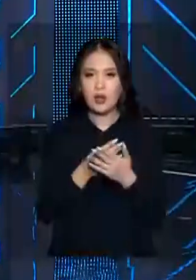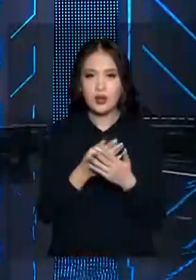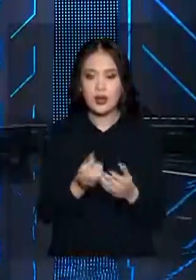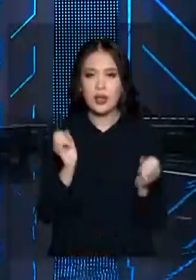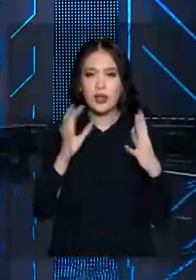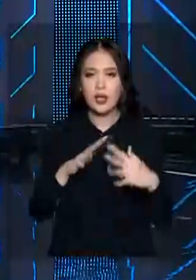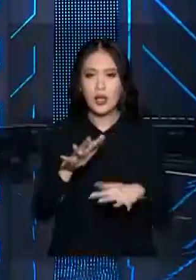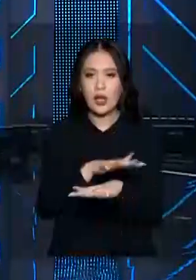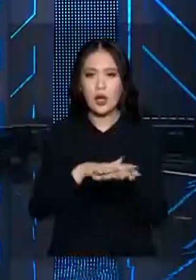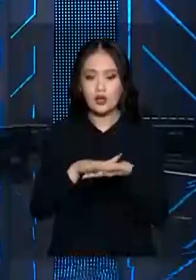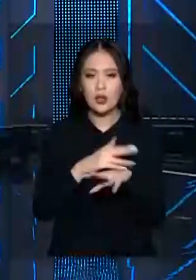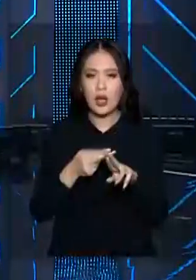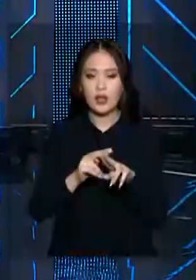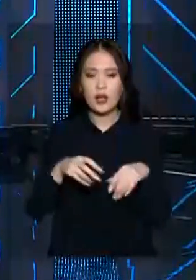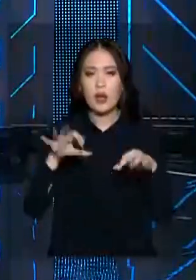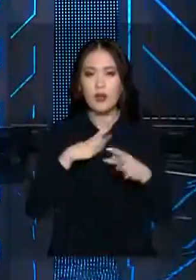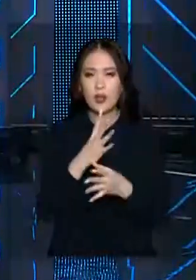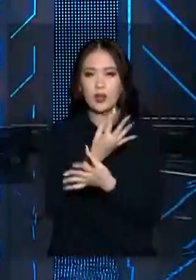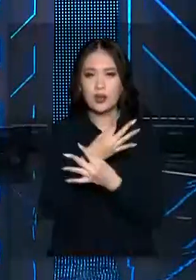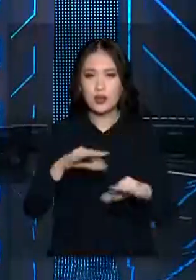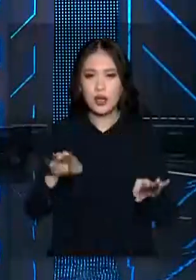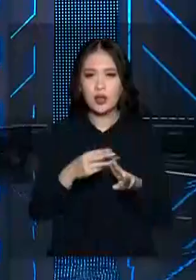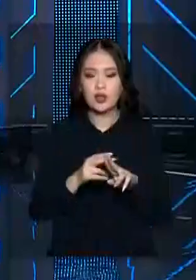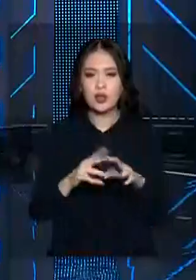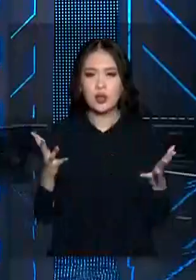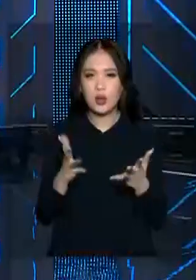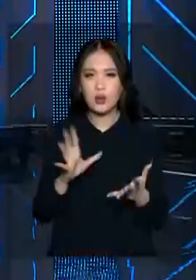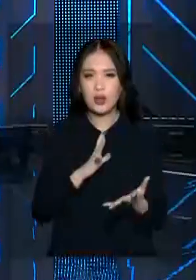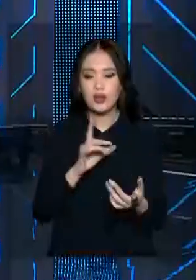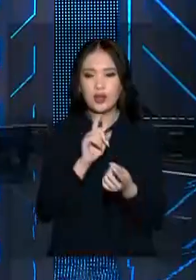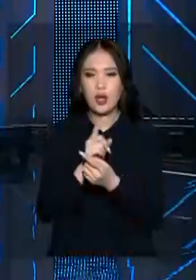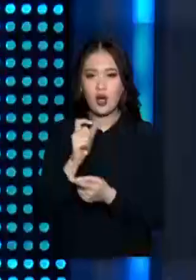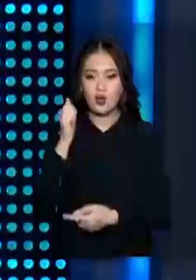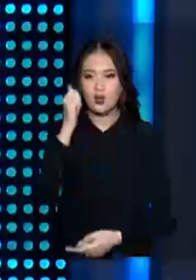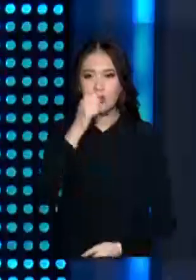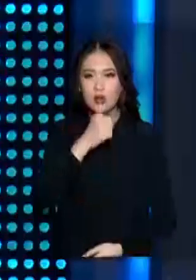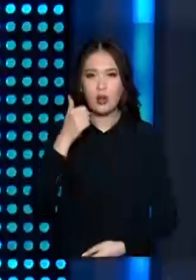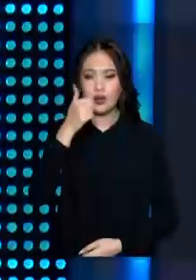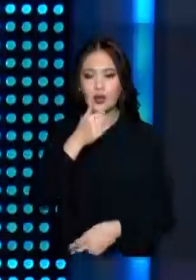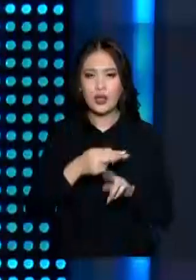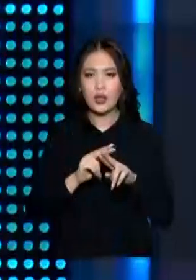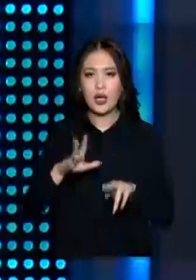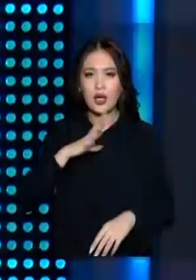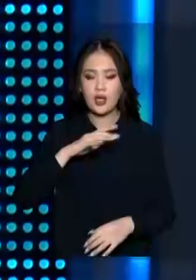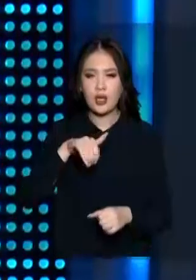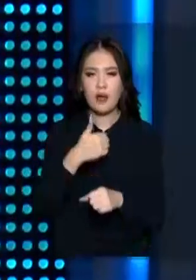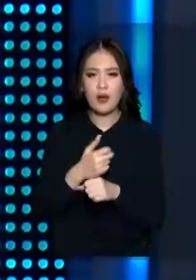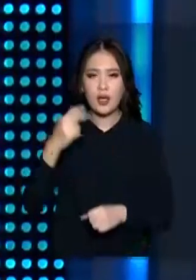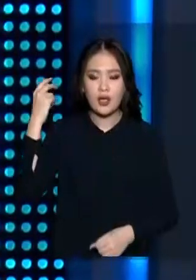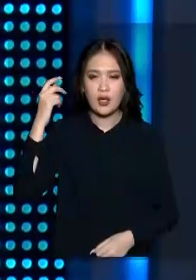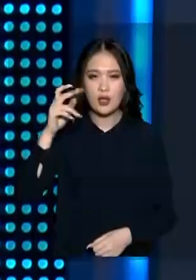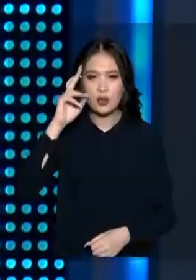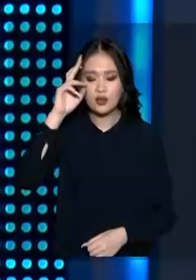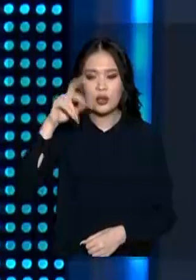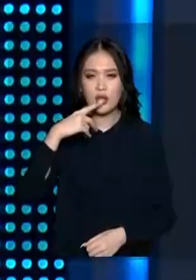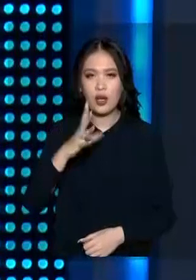единение народа позволило справиться с вызовами, с которыми столкнулась страна. Глава государства озвучил главные задачи